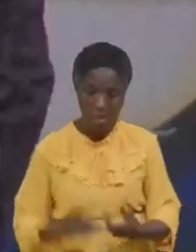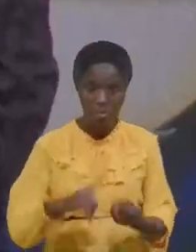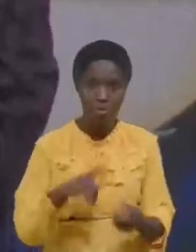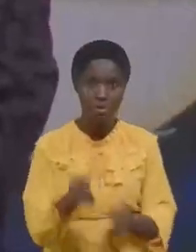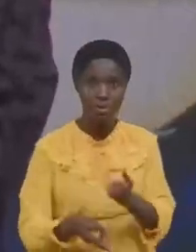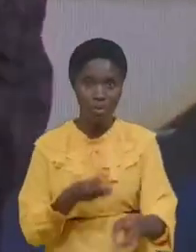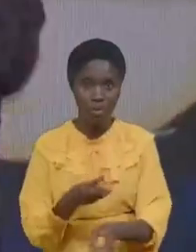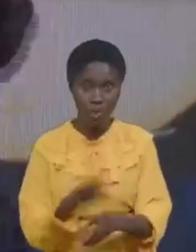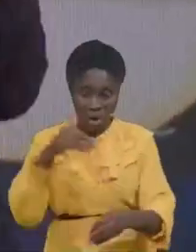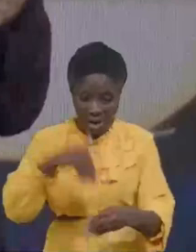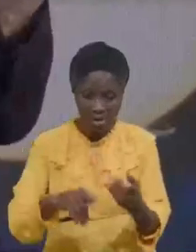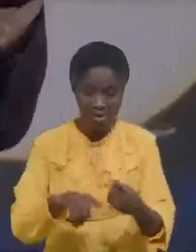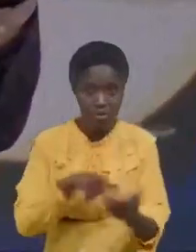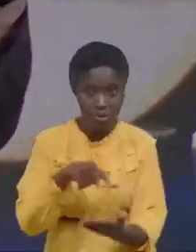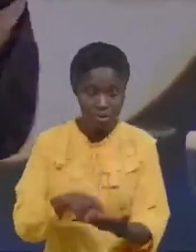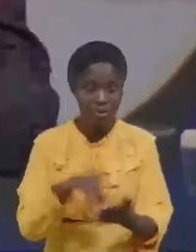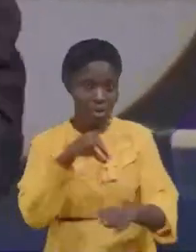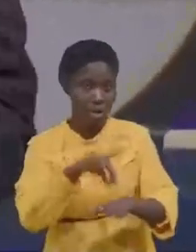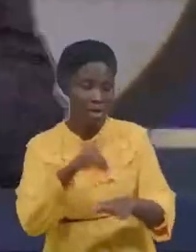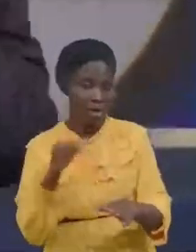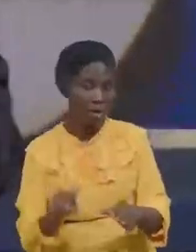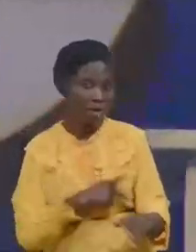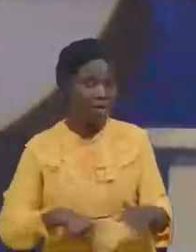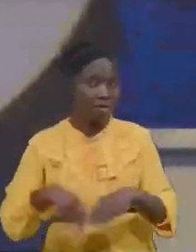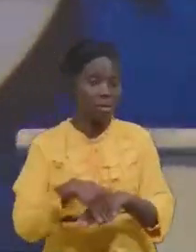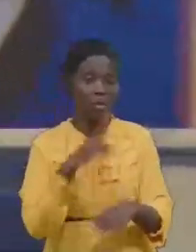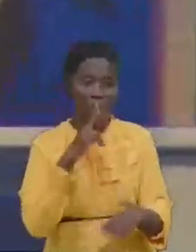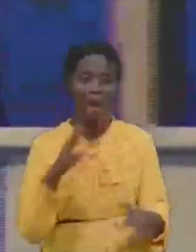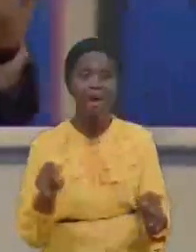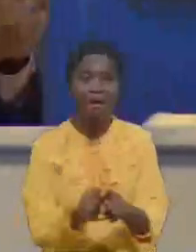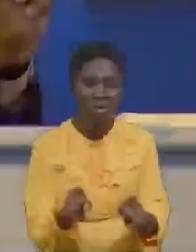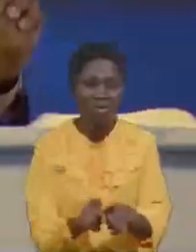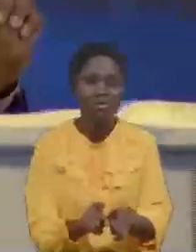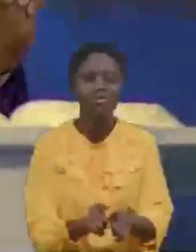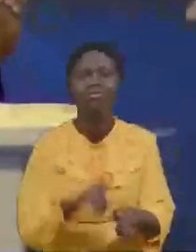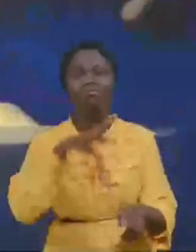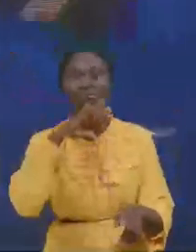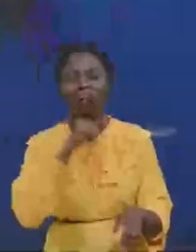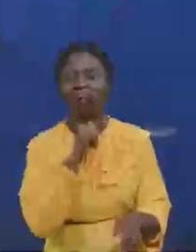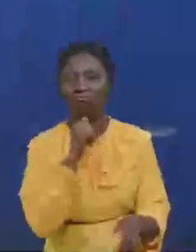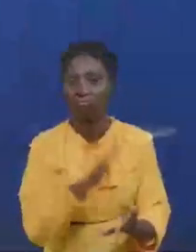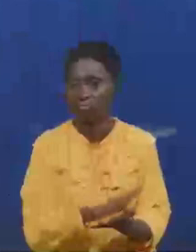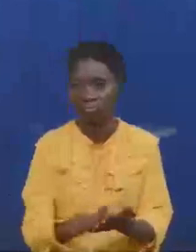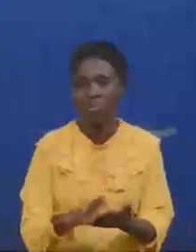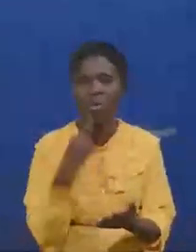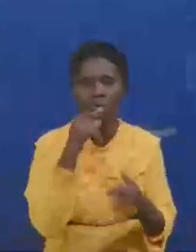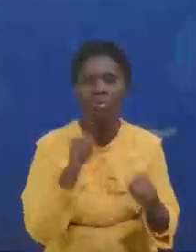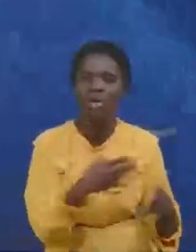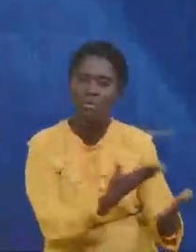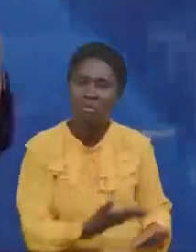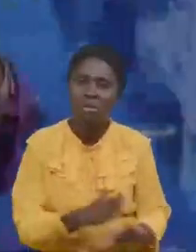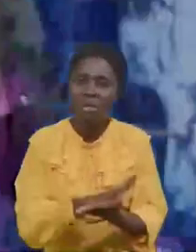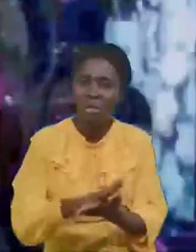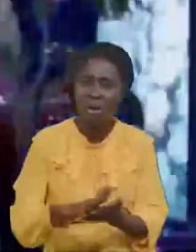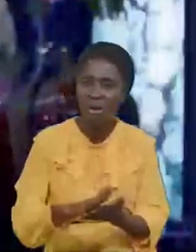le royaume de ce monde, tous sont impurs. Comment d'un être souillé